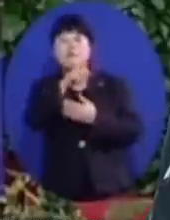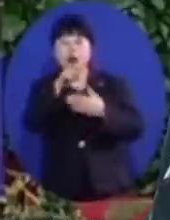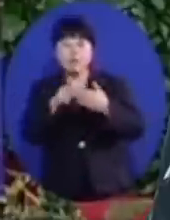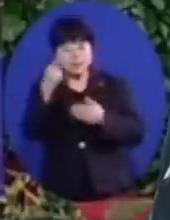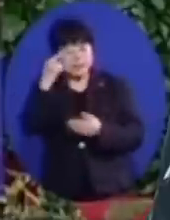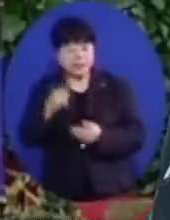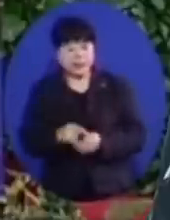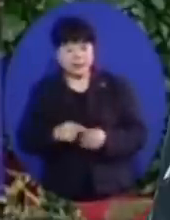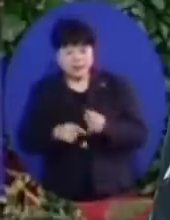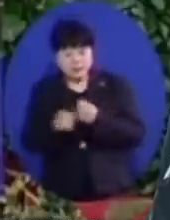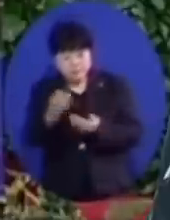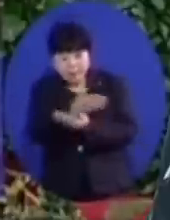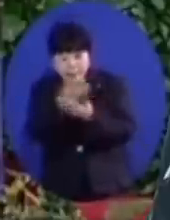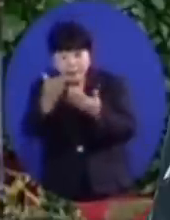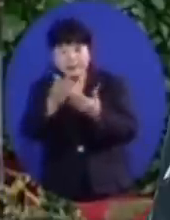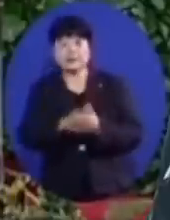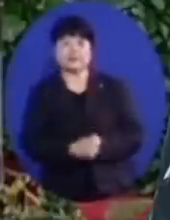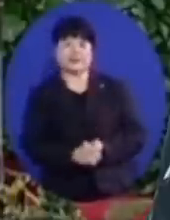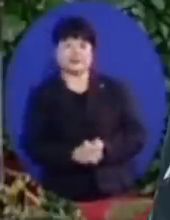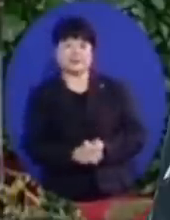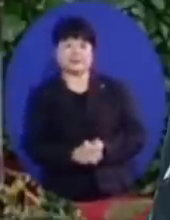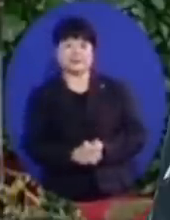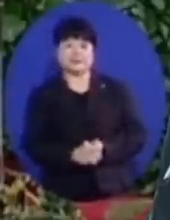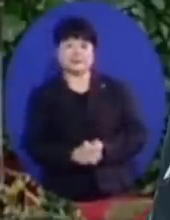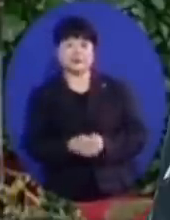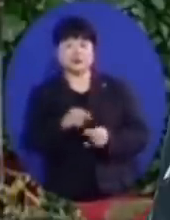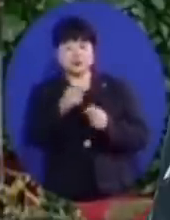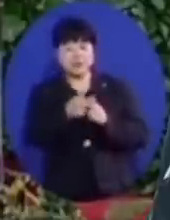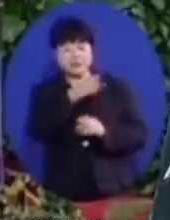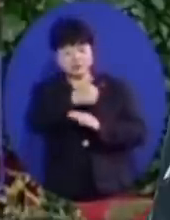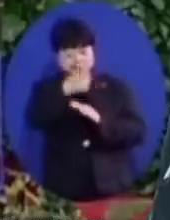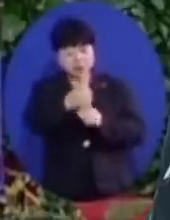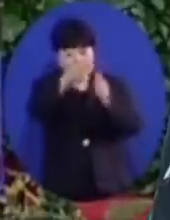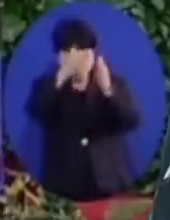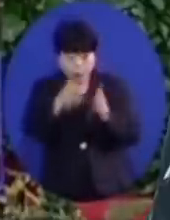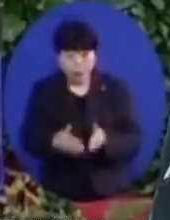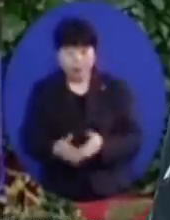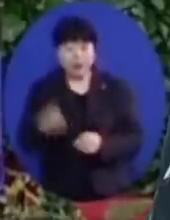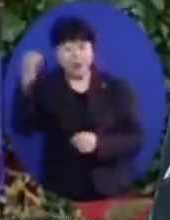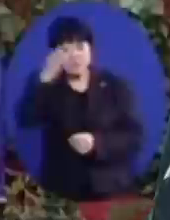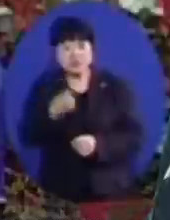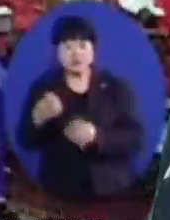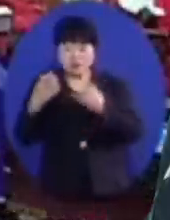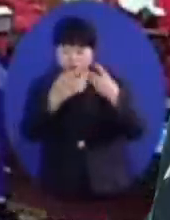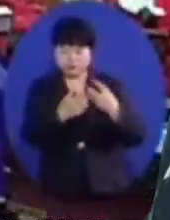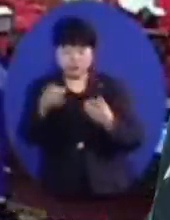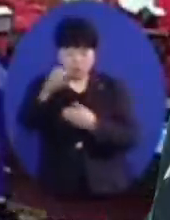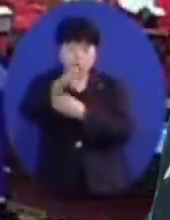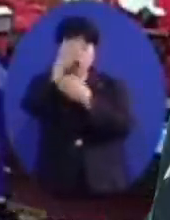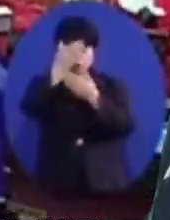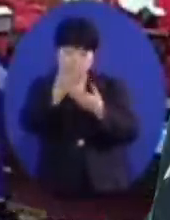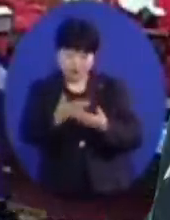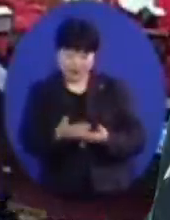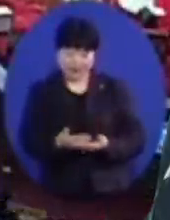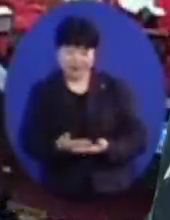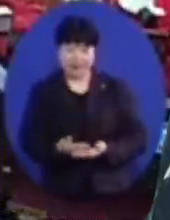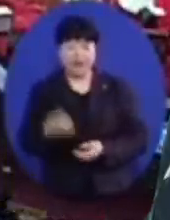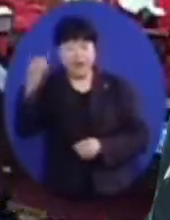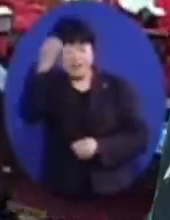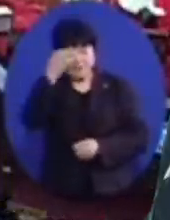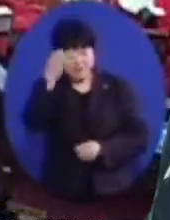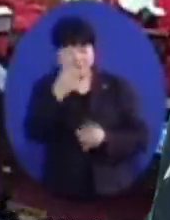생각과 뜻을 판단한다고 말하는 것입니다 우리 구주 예수 그리스도로 말미암아 우리에게 성령을 풍성히 부어주었다 하셨으니